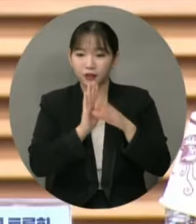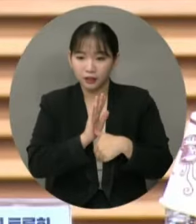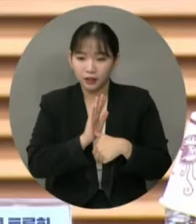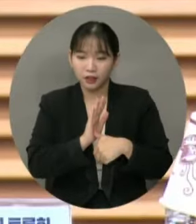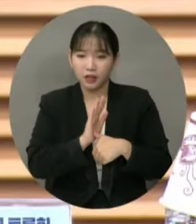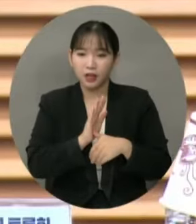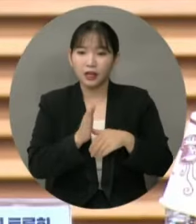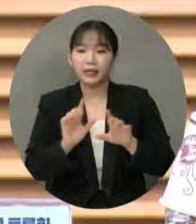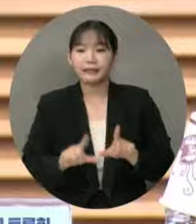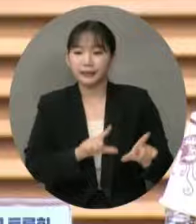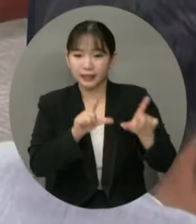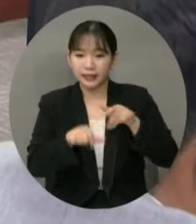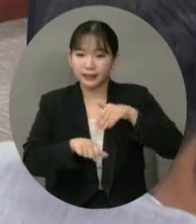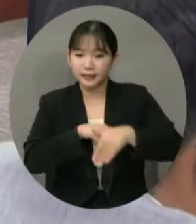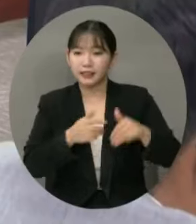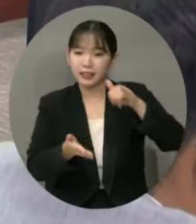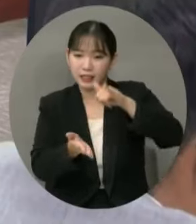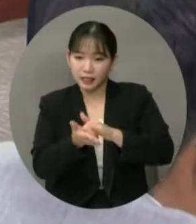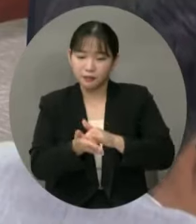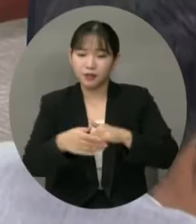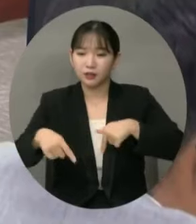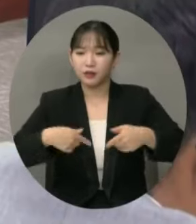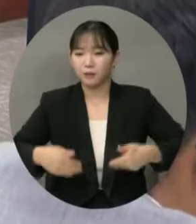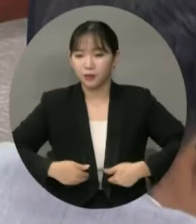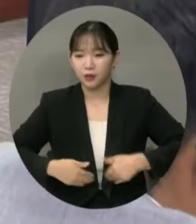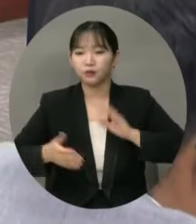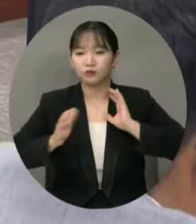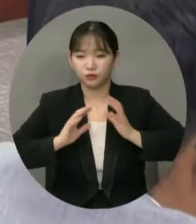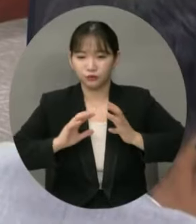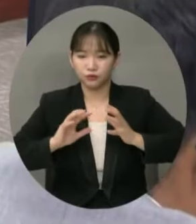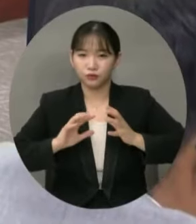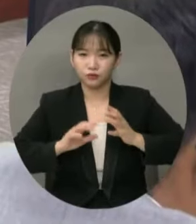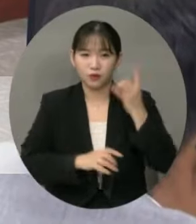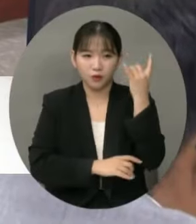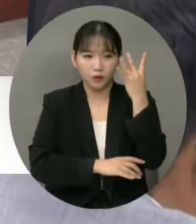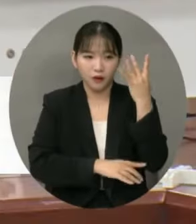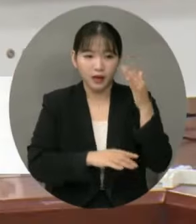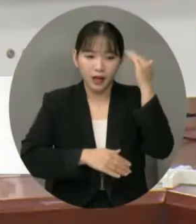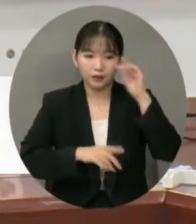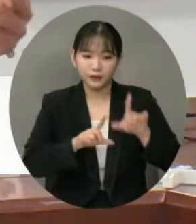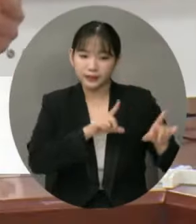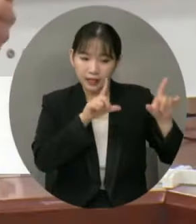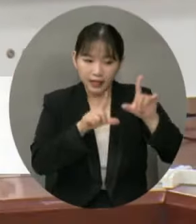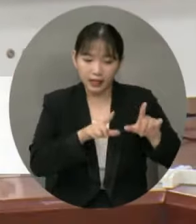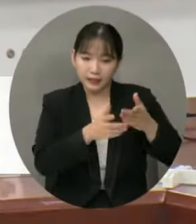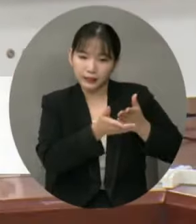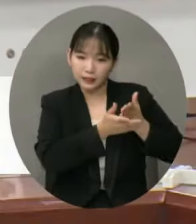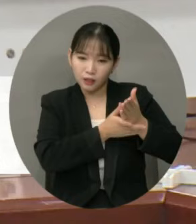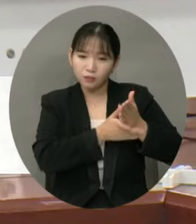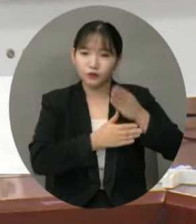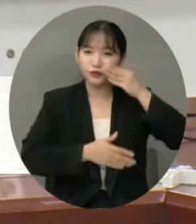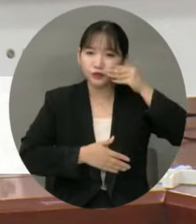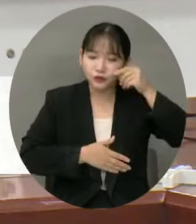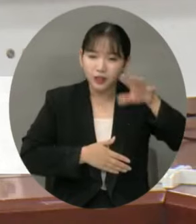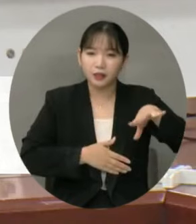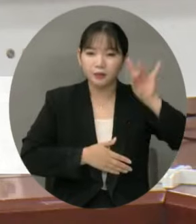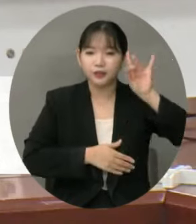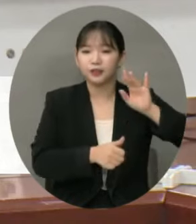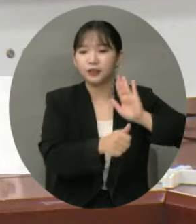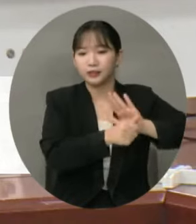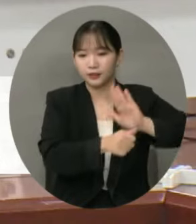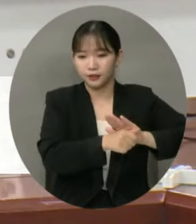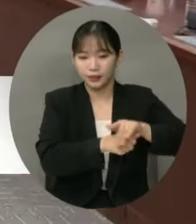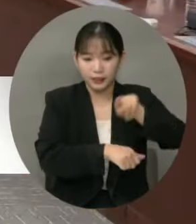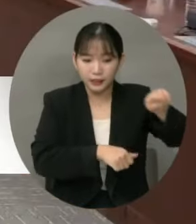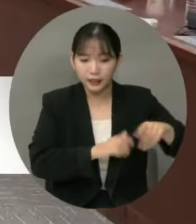정주 이민정책의 필요성이 집중 논의됐습니다 기존 국내체류 이민자의 전문 숙련화 우선 지원하면서